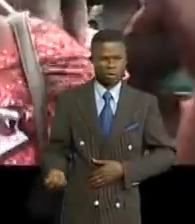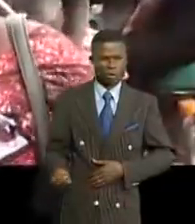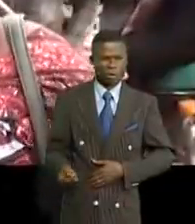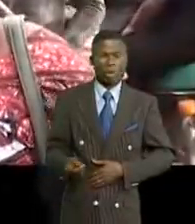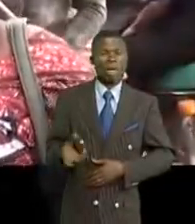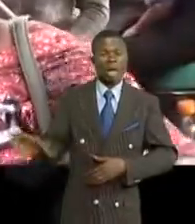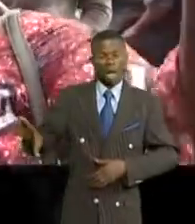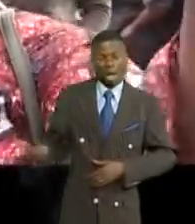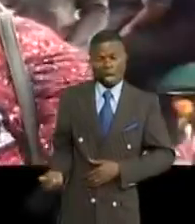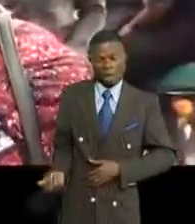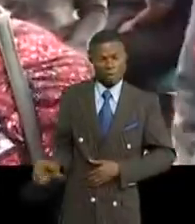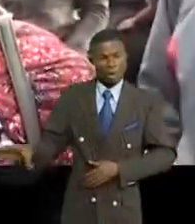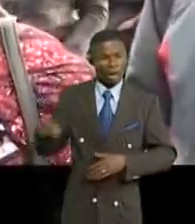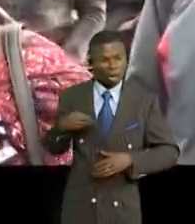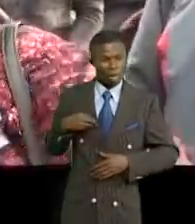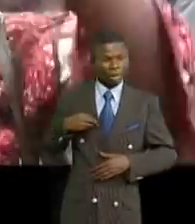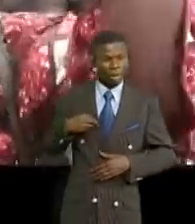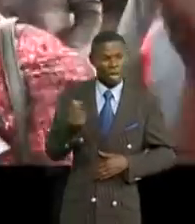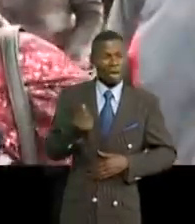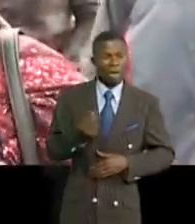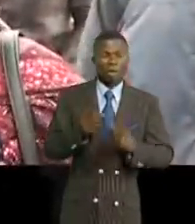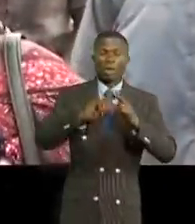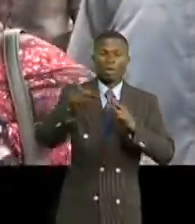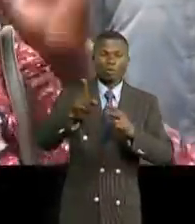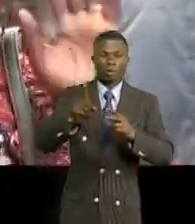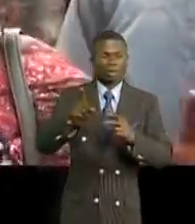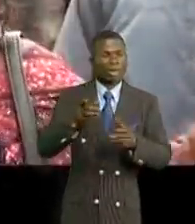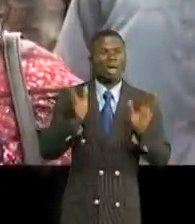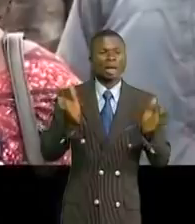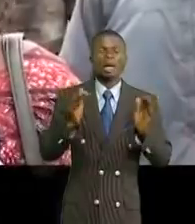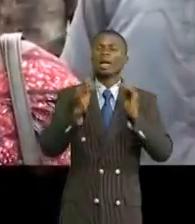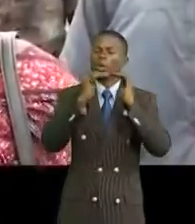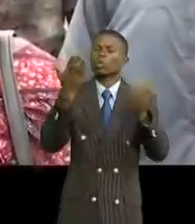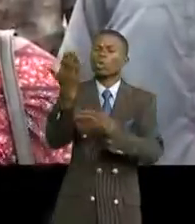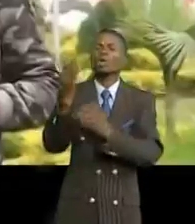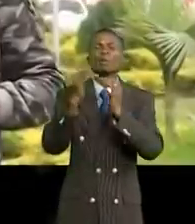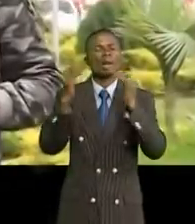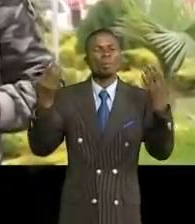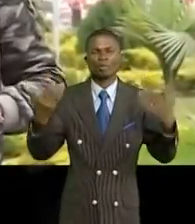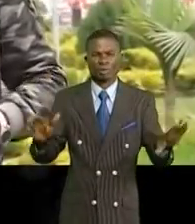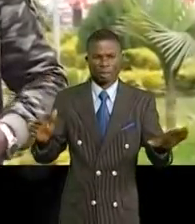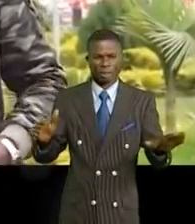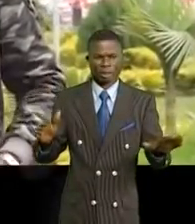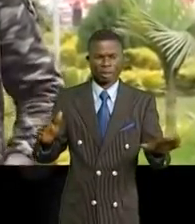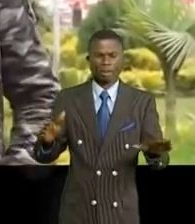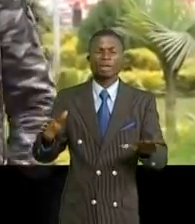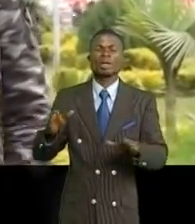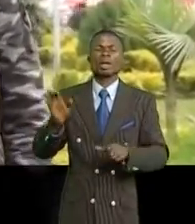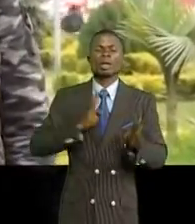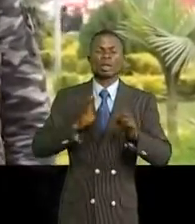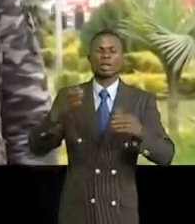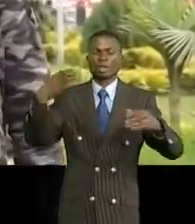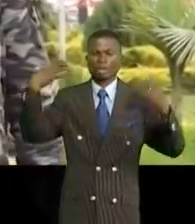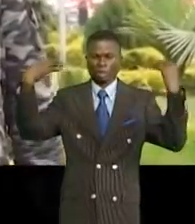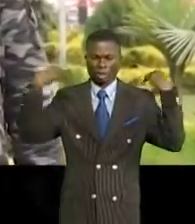encore appeler à juba catalan à l'étude à tizac à québec canada mise en ligne depuis bunia chef-lieu de la province